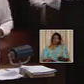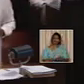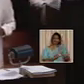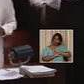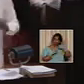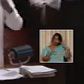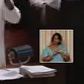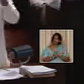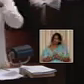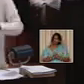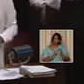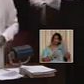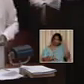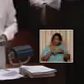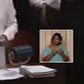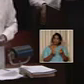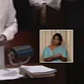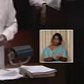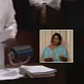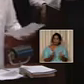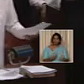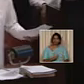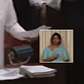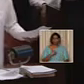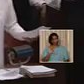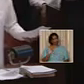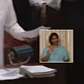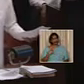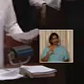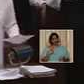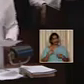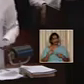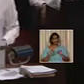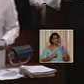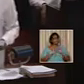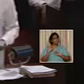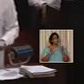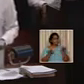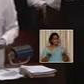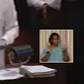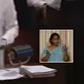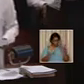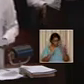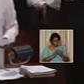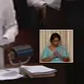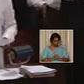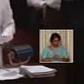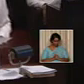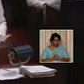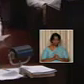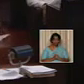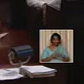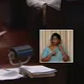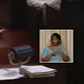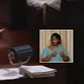කරන්න. ජනාධිපතිවරණේ ඉක්මන් කරවන්න. අපි සූදානම්. 50%ක් තියනවද නැද්ද කියන එක ඔප්පු කරන්න. ඒ